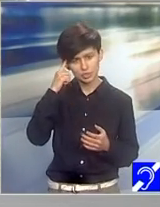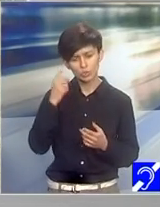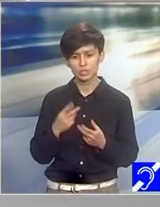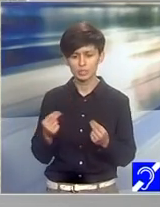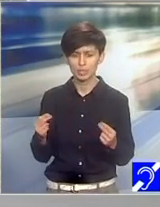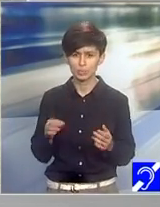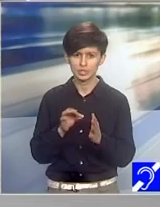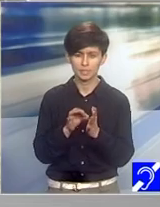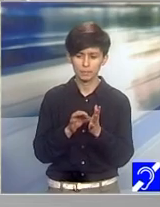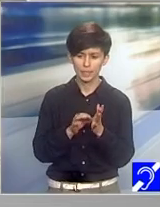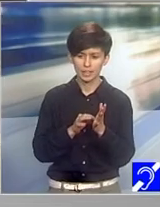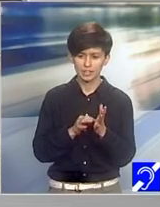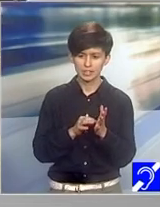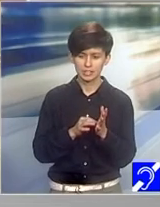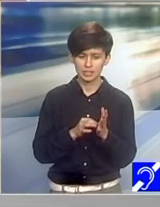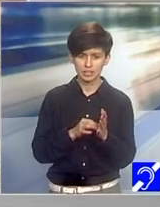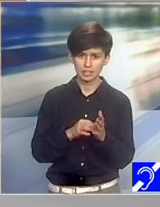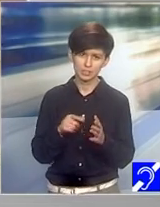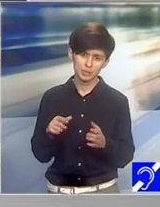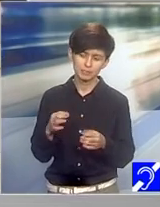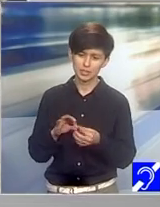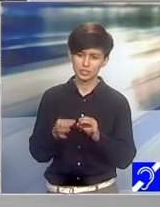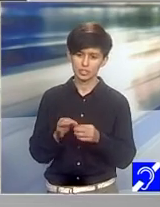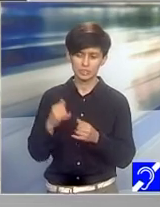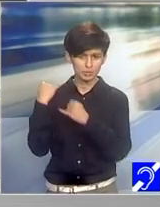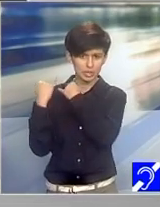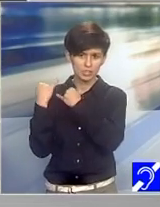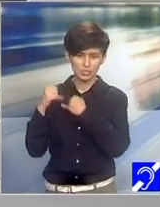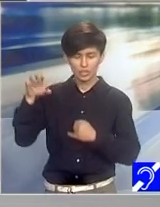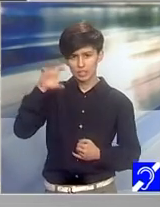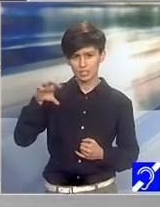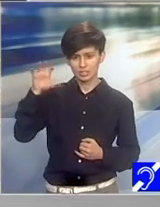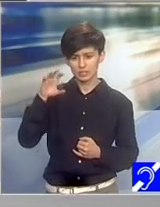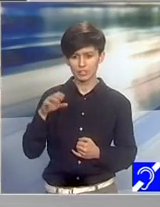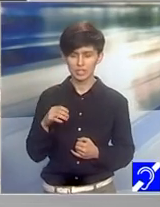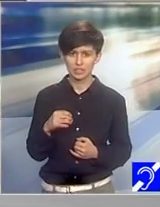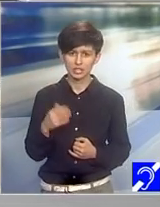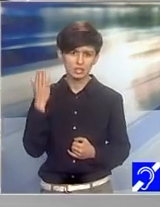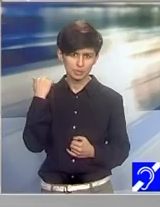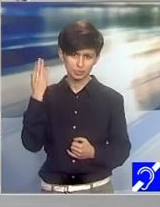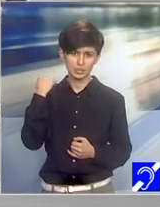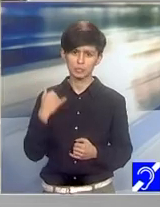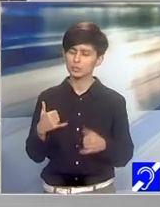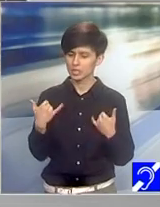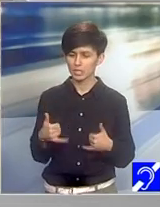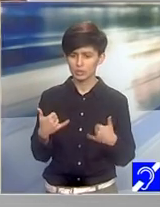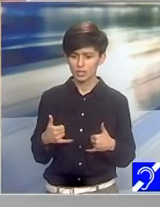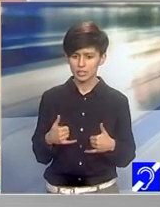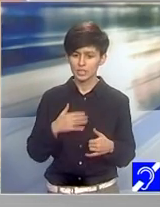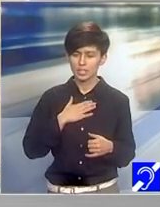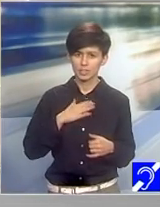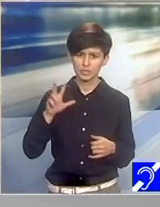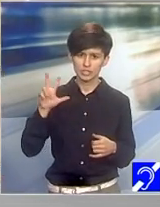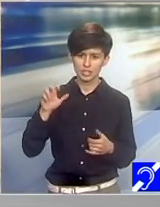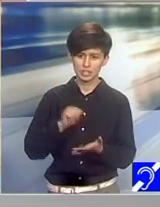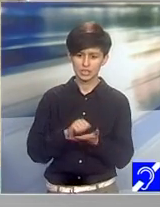detalii despre ce înseamnă istoria Transilvaniei din antichitate și până în zilele noastre, avem cele 3 volume